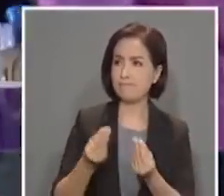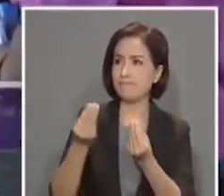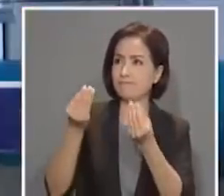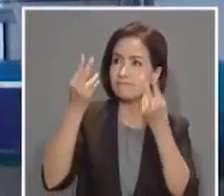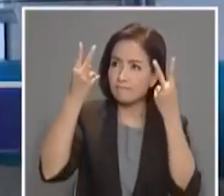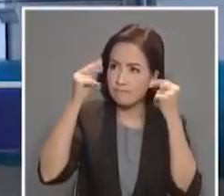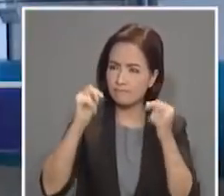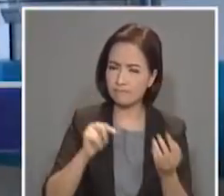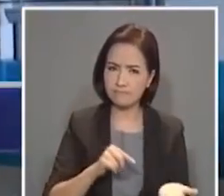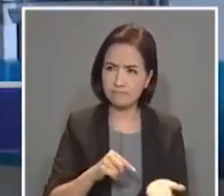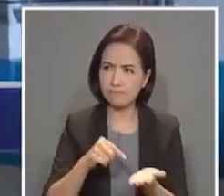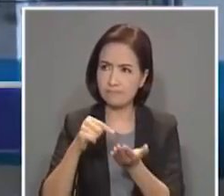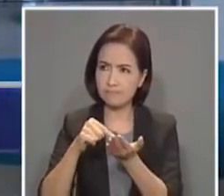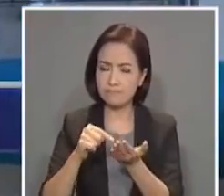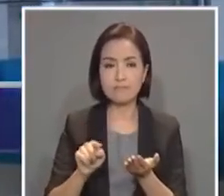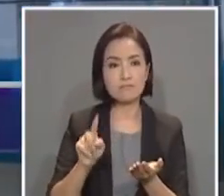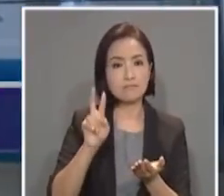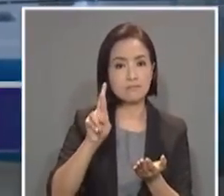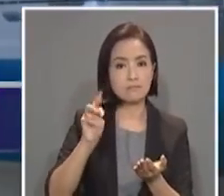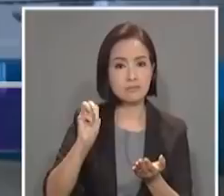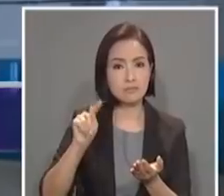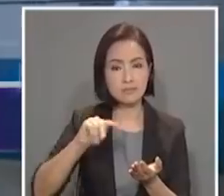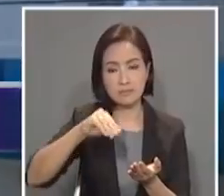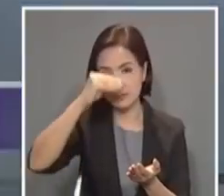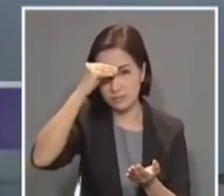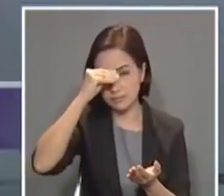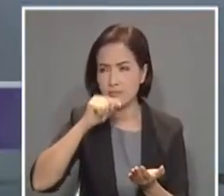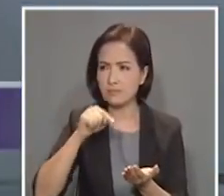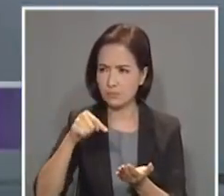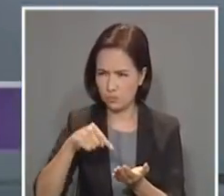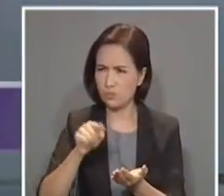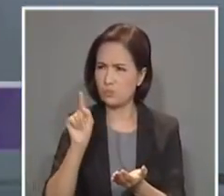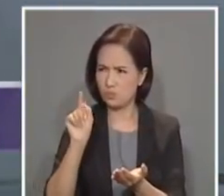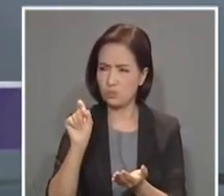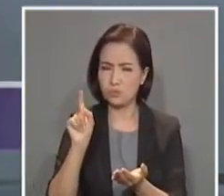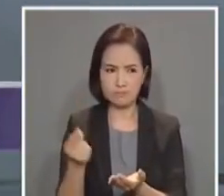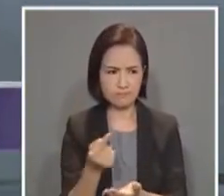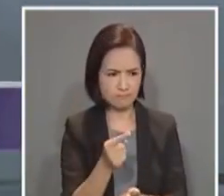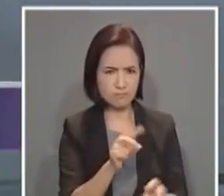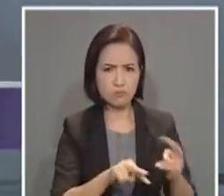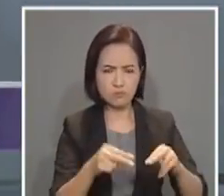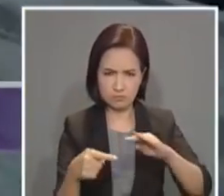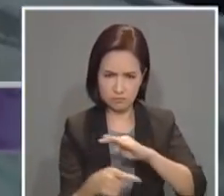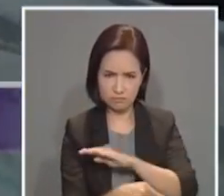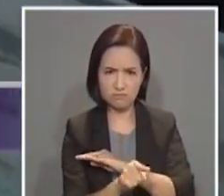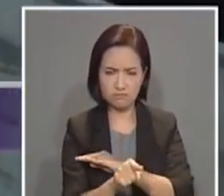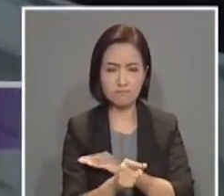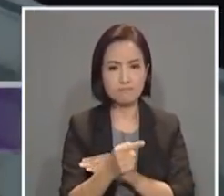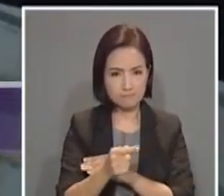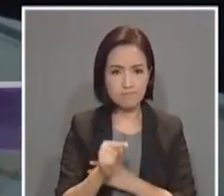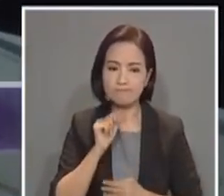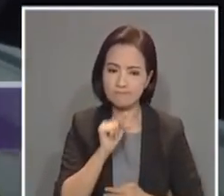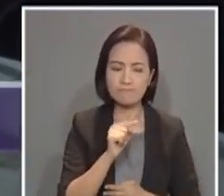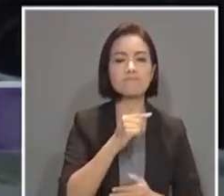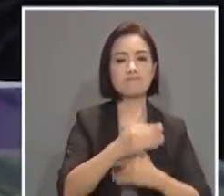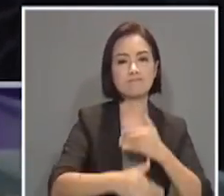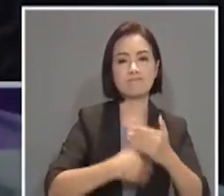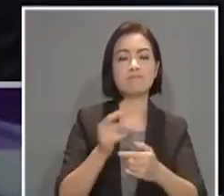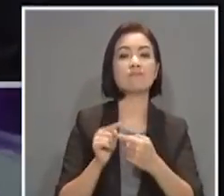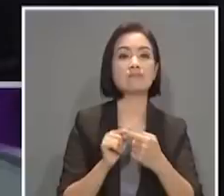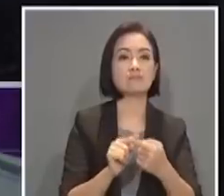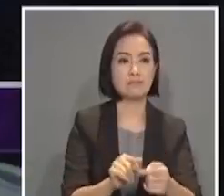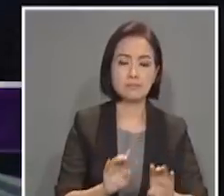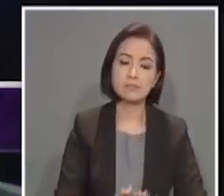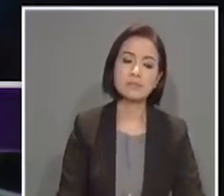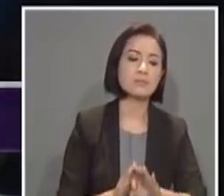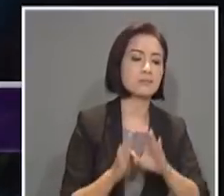ฐมนตรีและรัฐมนตรีว่าการกระทรวงศึกษาธิการให้เร่งตรวจสอบการทุจริตและสั่งการให้ดำเนินการให้แล้วเสร็จเพื่อเปิดใช้